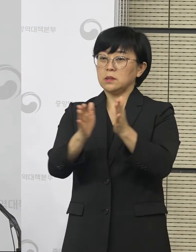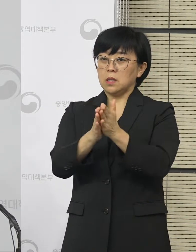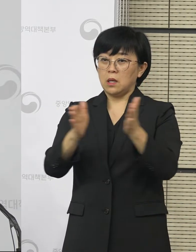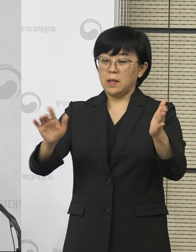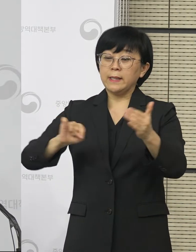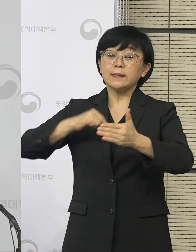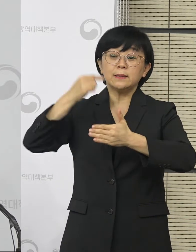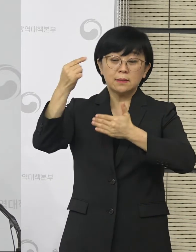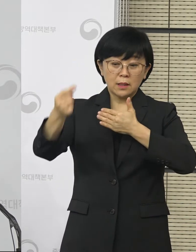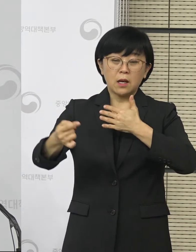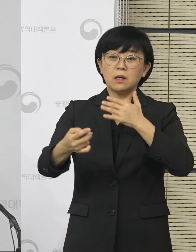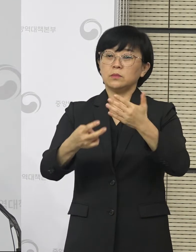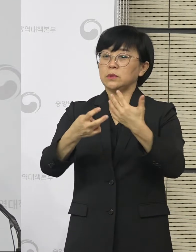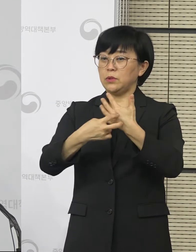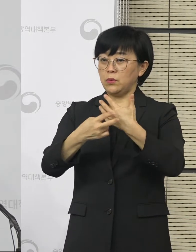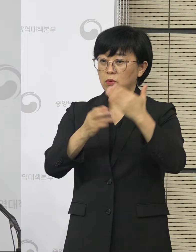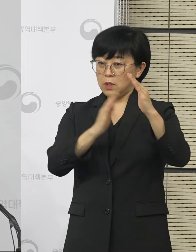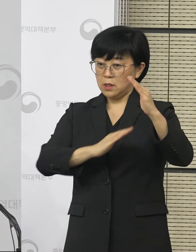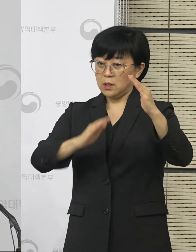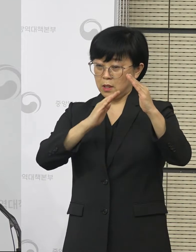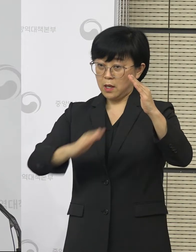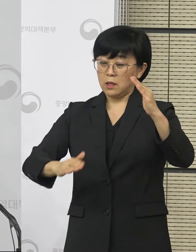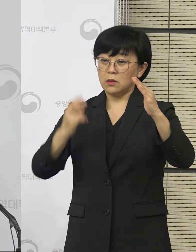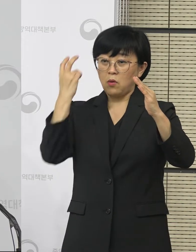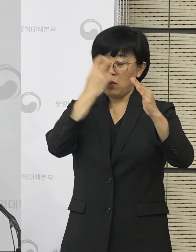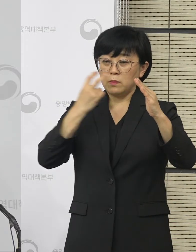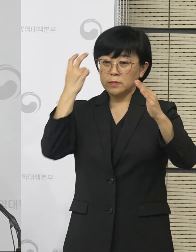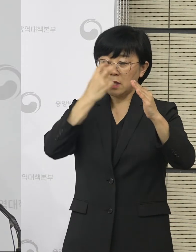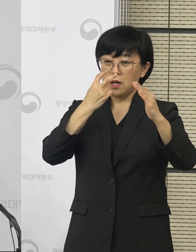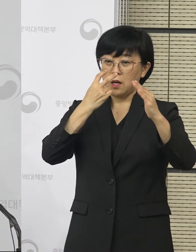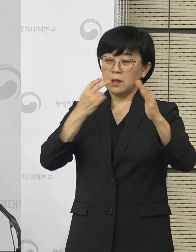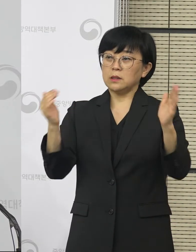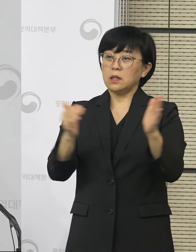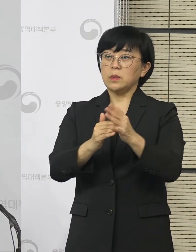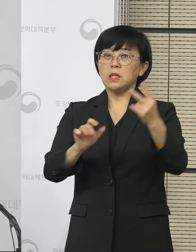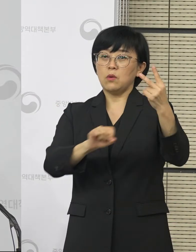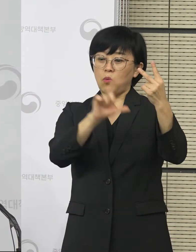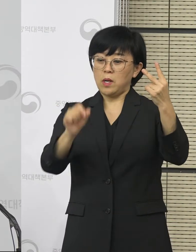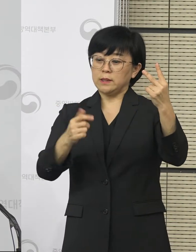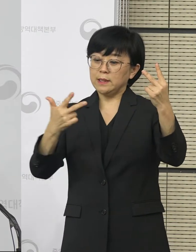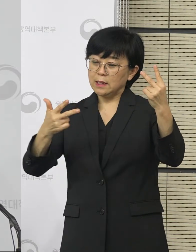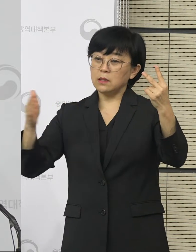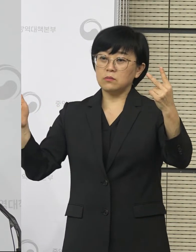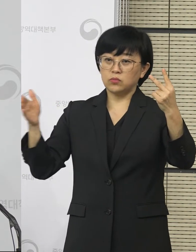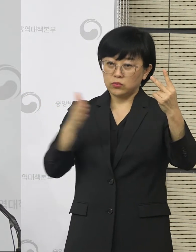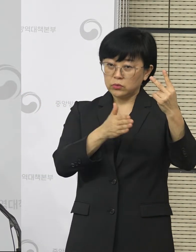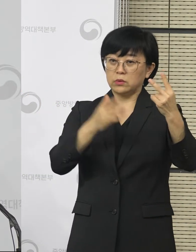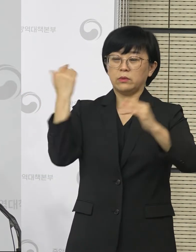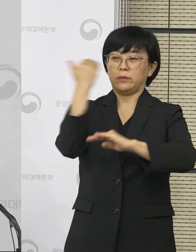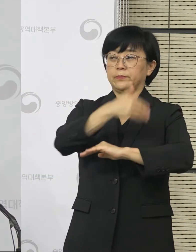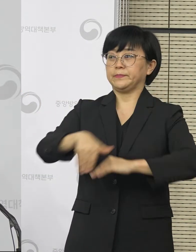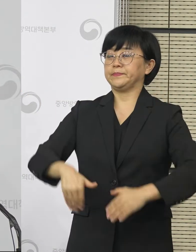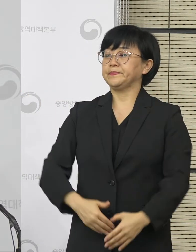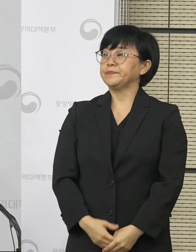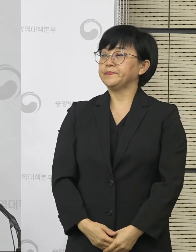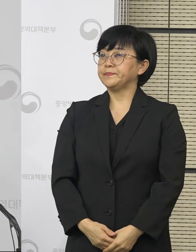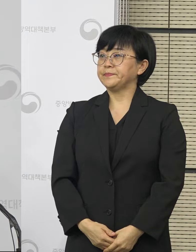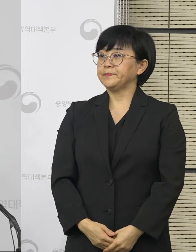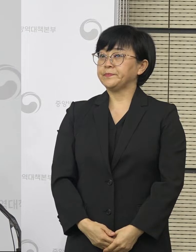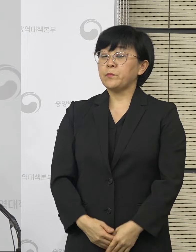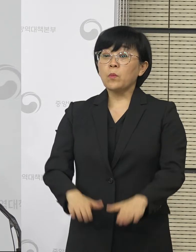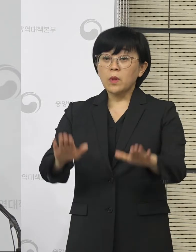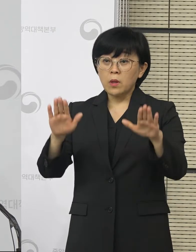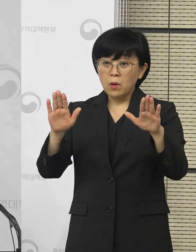시행하고 이후에 의료기관 자체 검사 준비 과정을 거쳐서 2월 7일부터 순차적으로 검사가 가능할